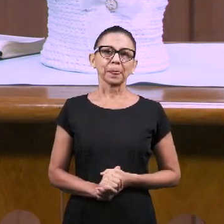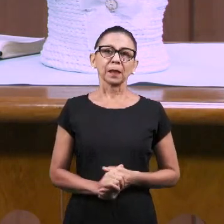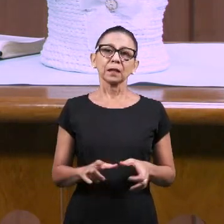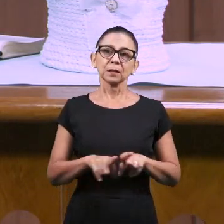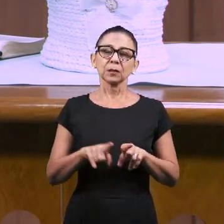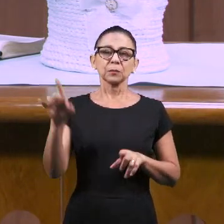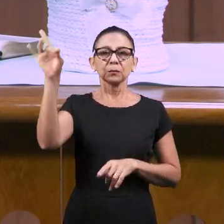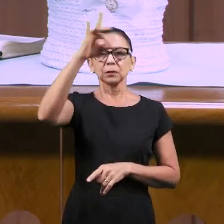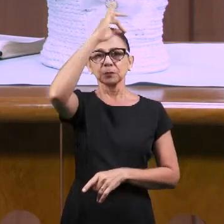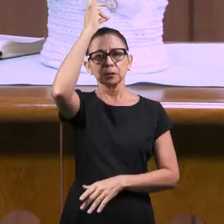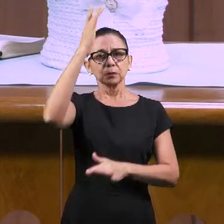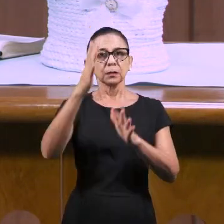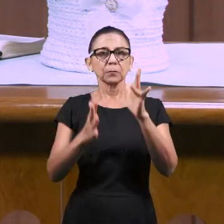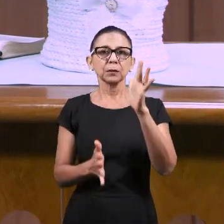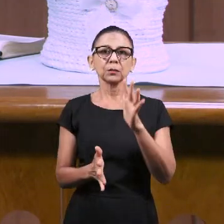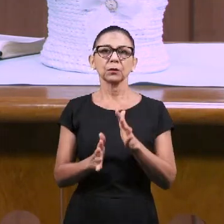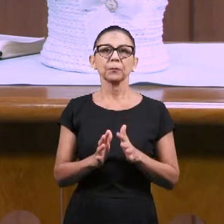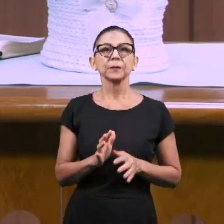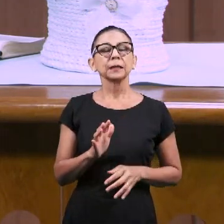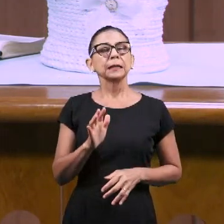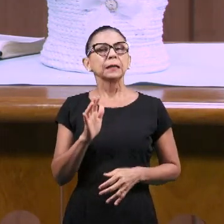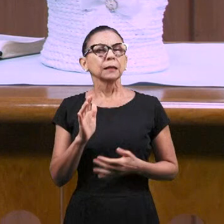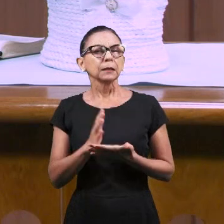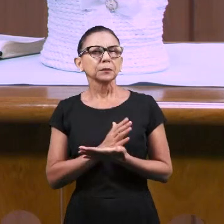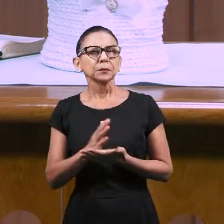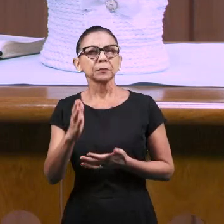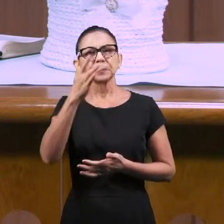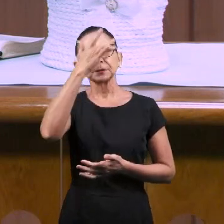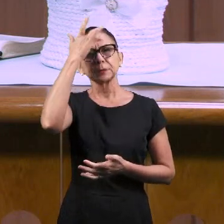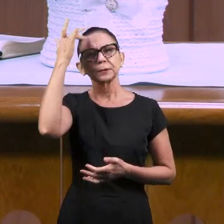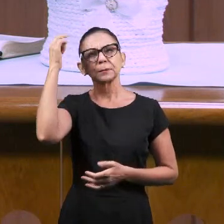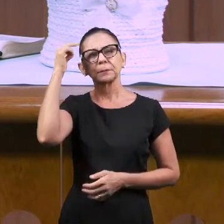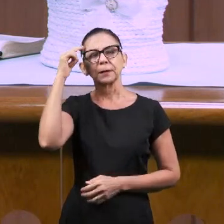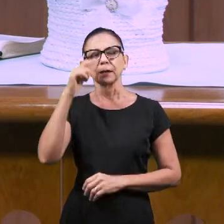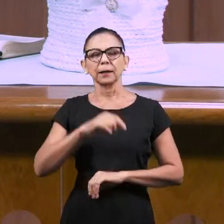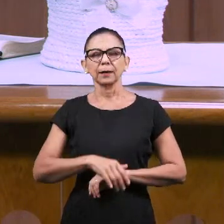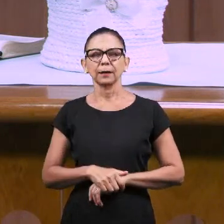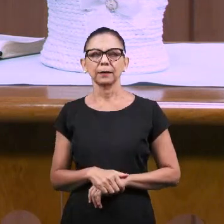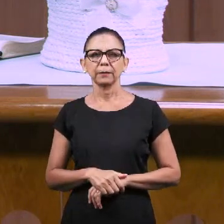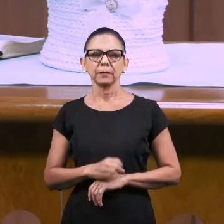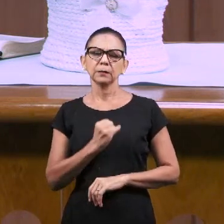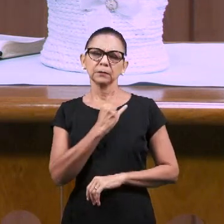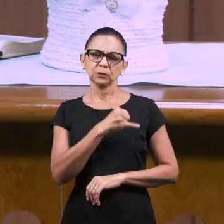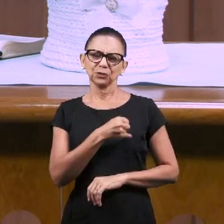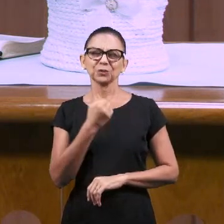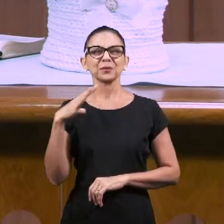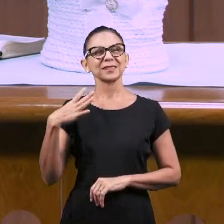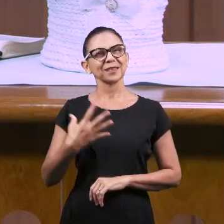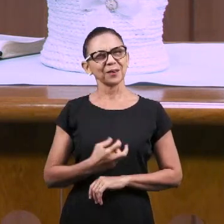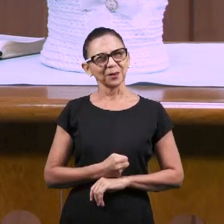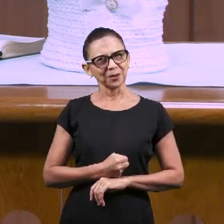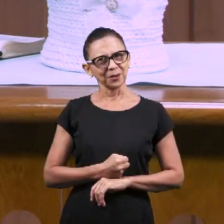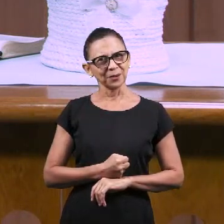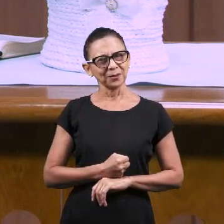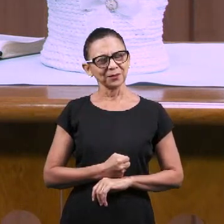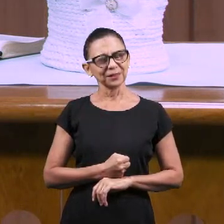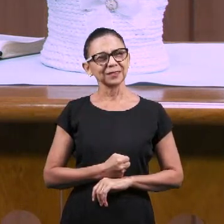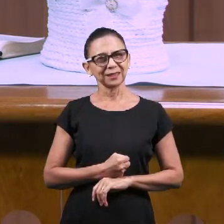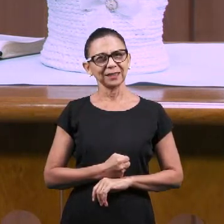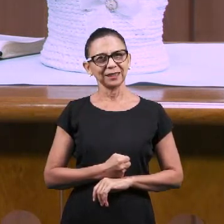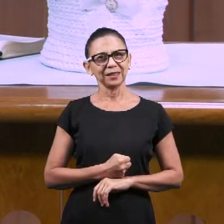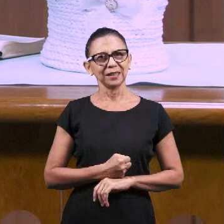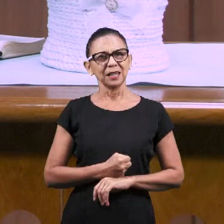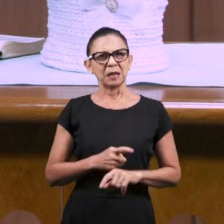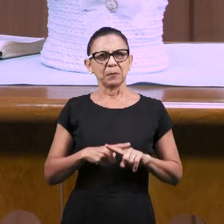comprennent pas que le Sauveur est Jésus. Ils peuvent comprendre que Jean sauve, Pierre sauve, tout le